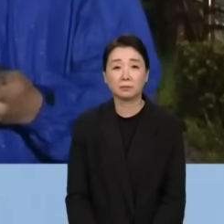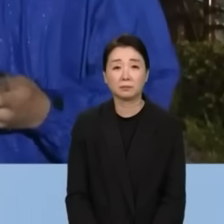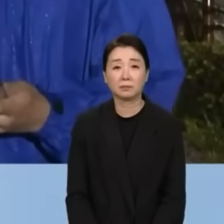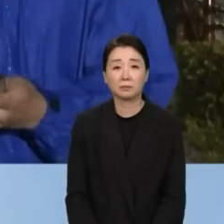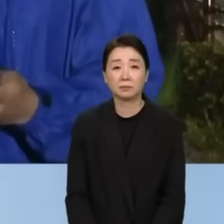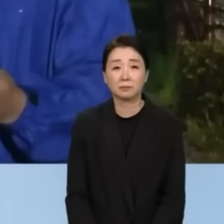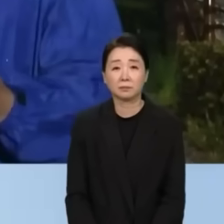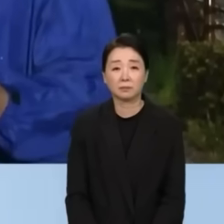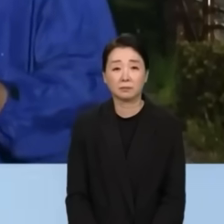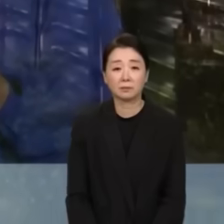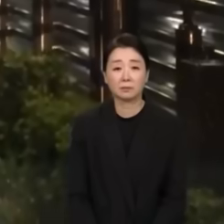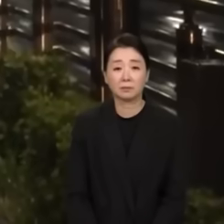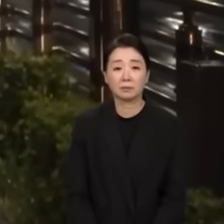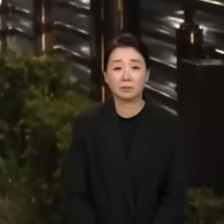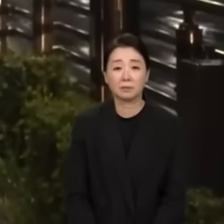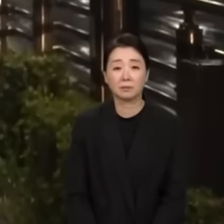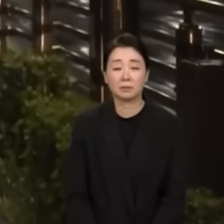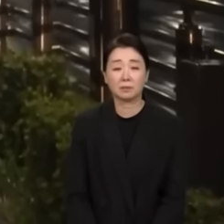네,